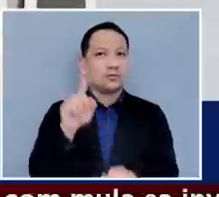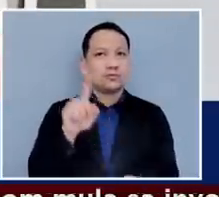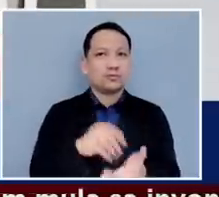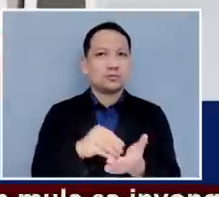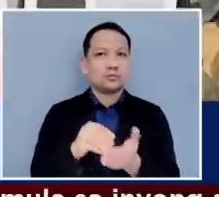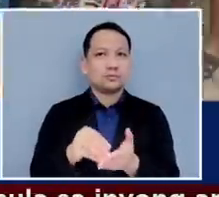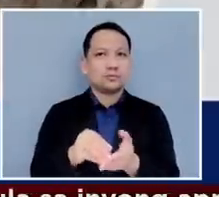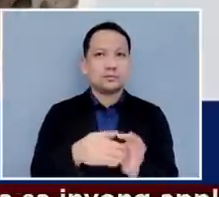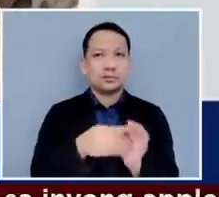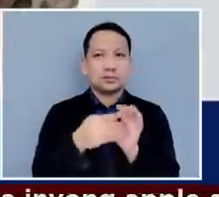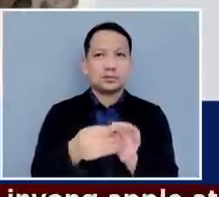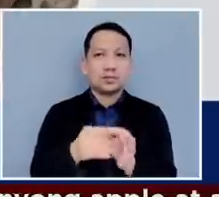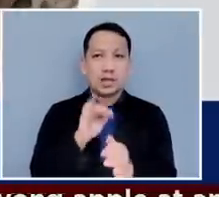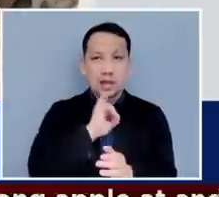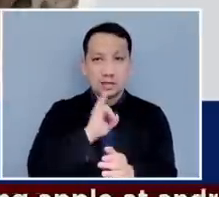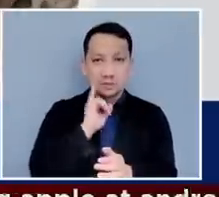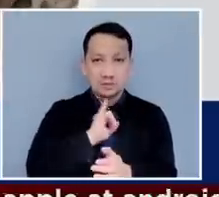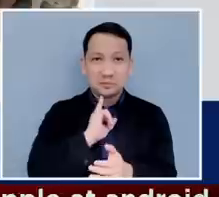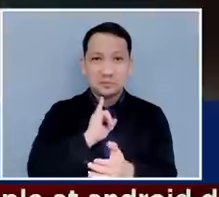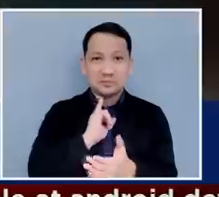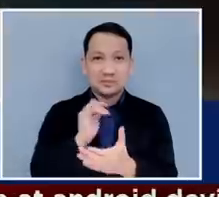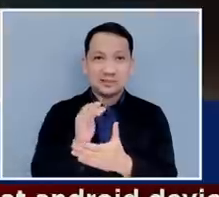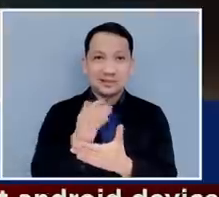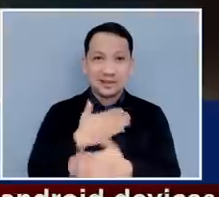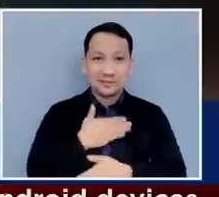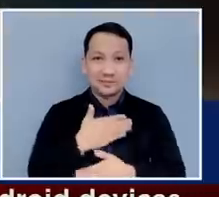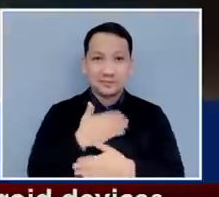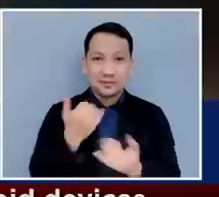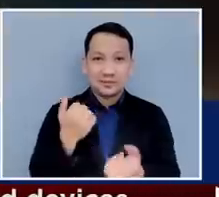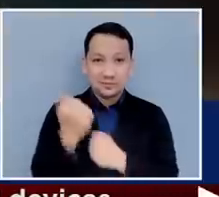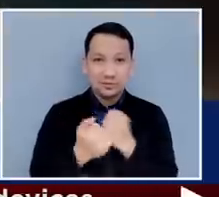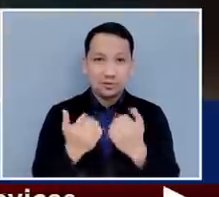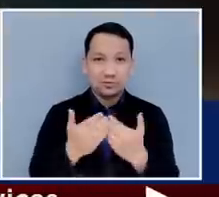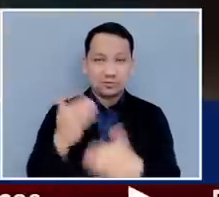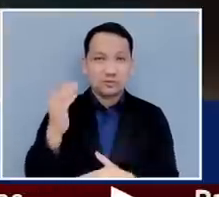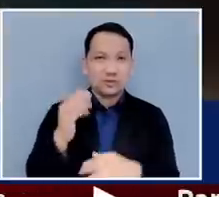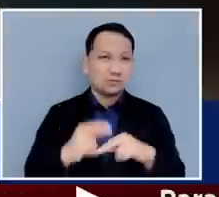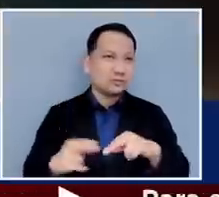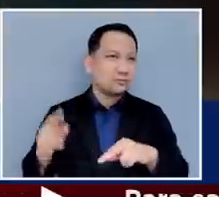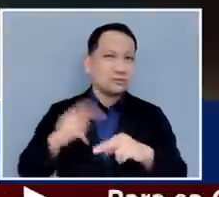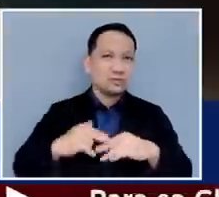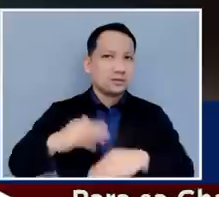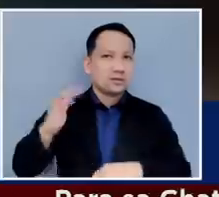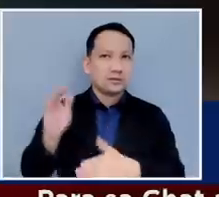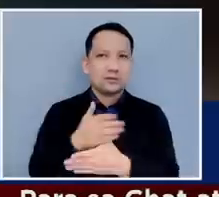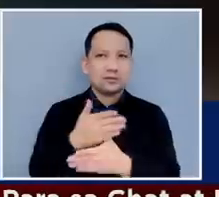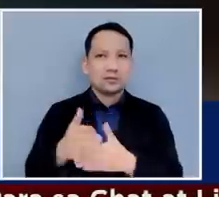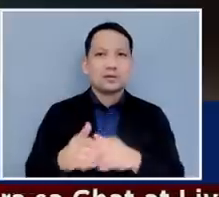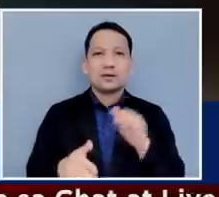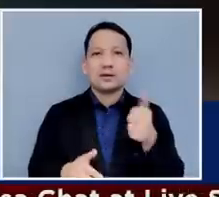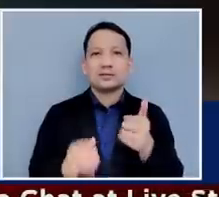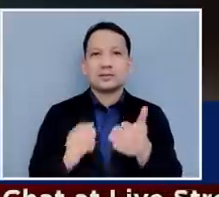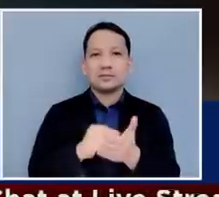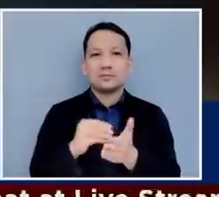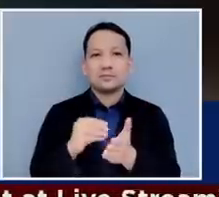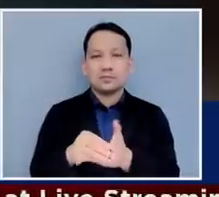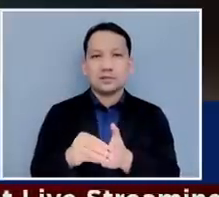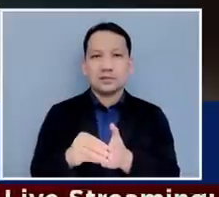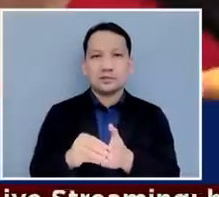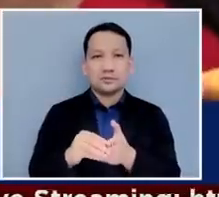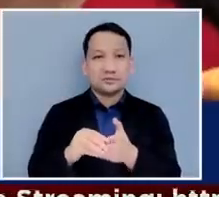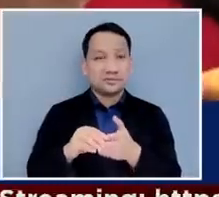of ice cream happiness. This year, gusto naming higitan yan at makapag-share ng 10 million moments of ice cream